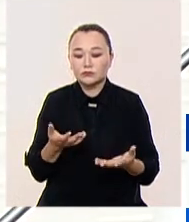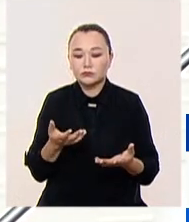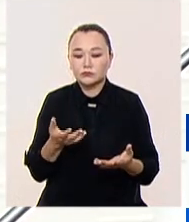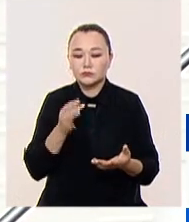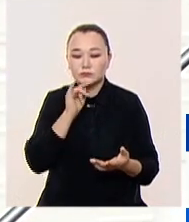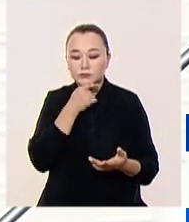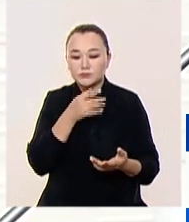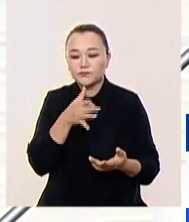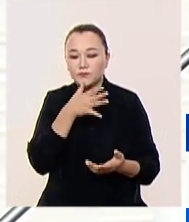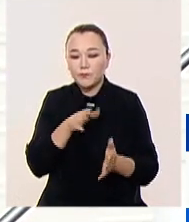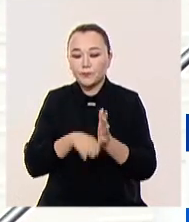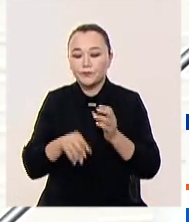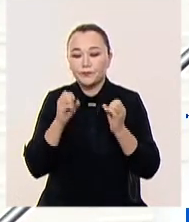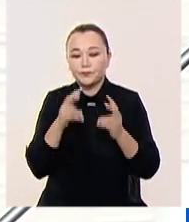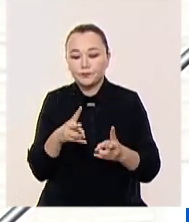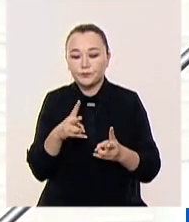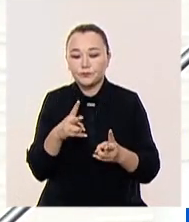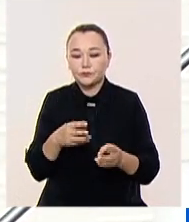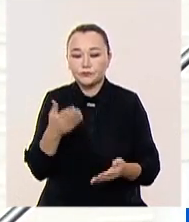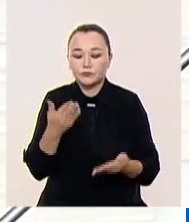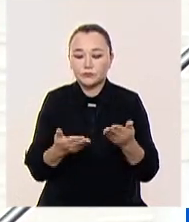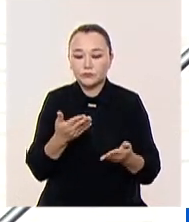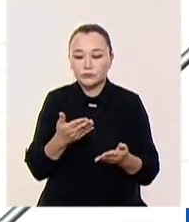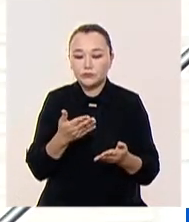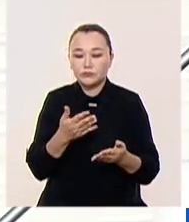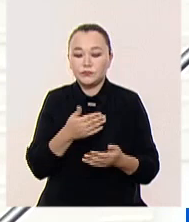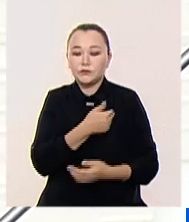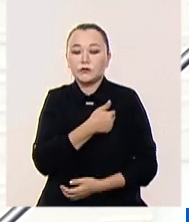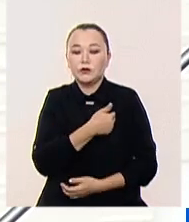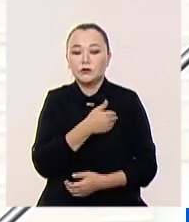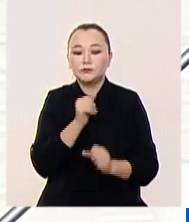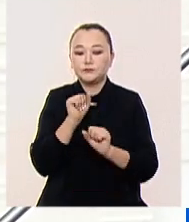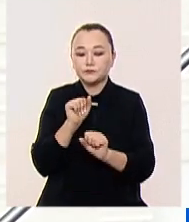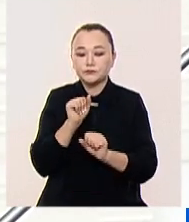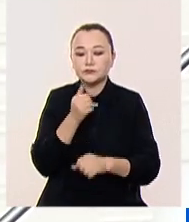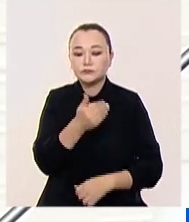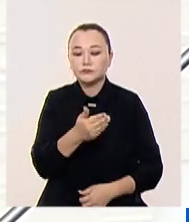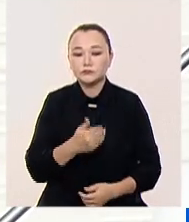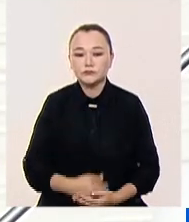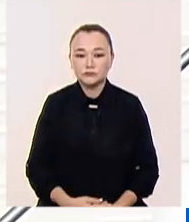кону, либо его безопасность, либо, смеется, там, желание защитить их.